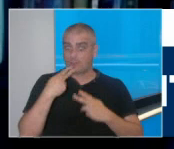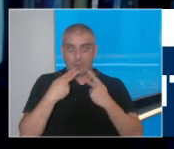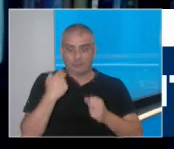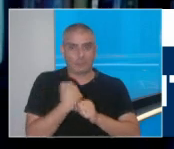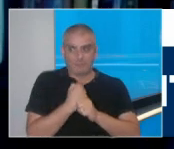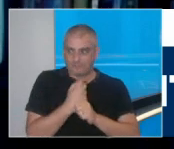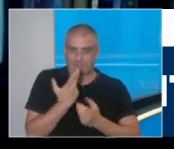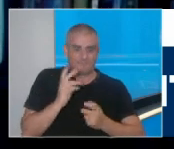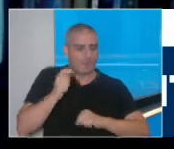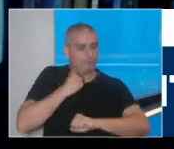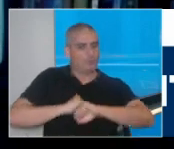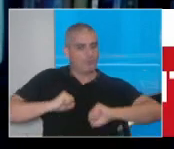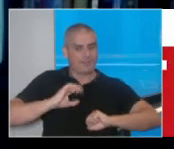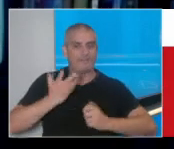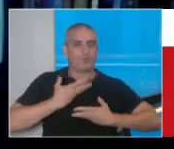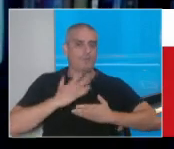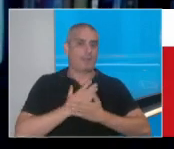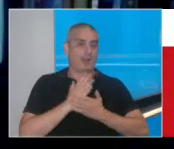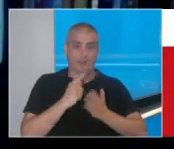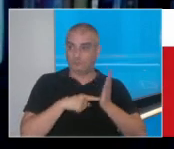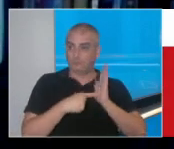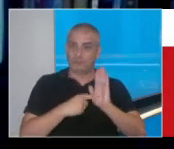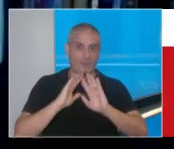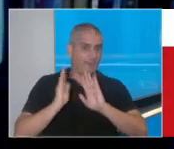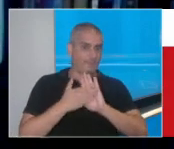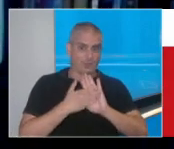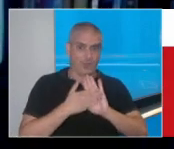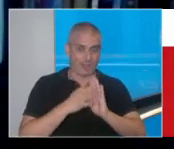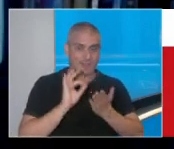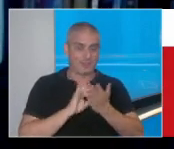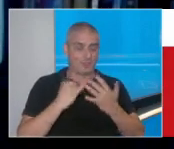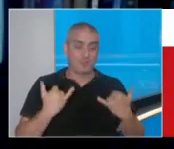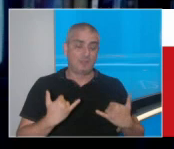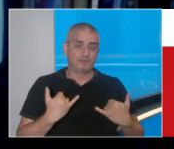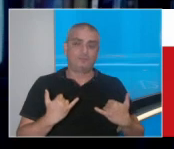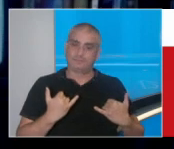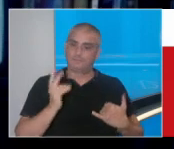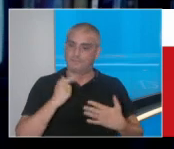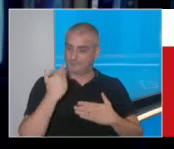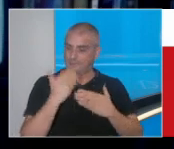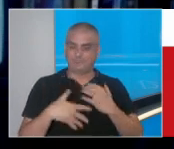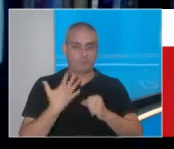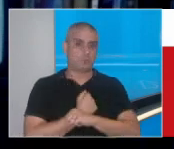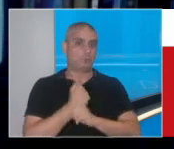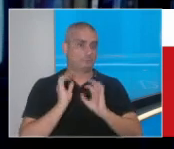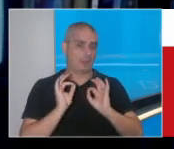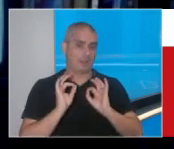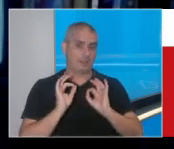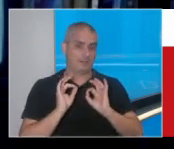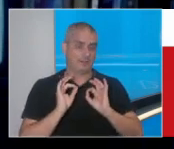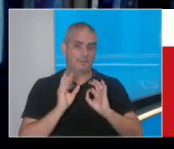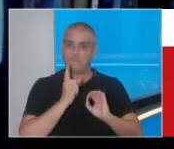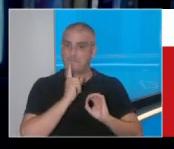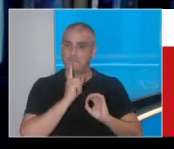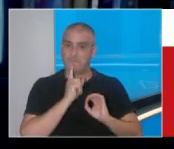וגם אופן קבלת ההחלטות כפי שמשתקף בכל אופן בנקודת הזמן הזו, וגם הסיום המוצלח עם